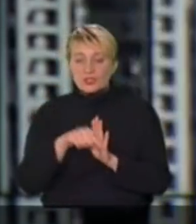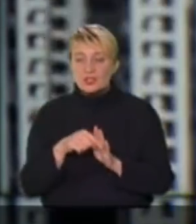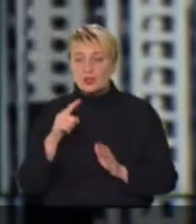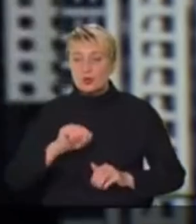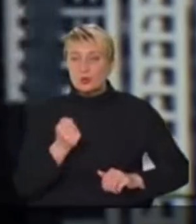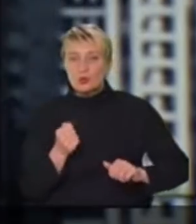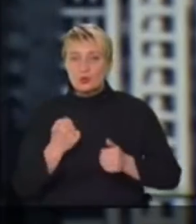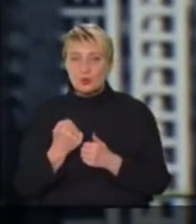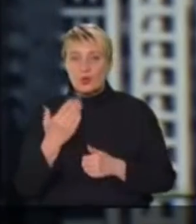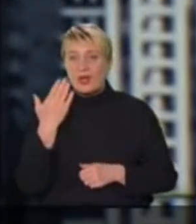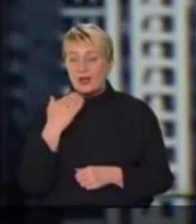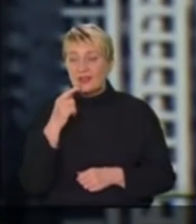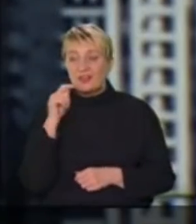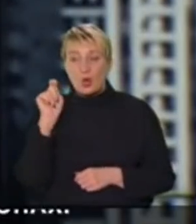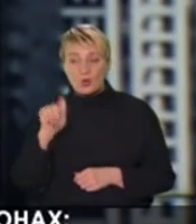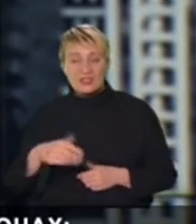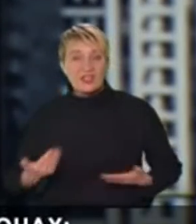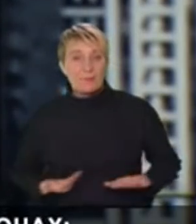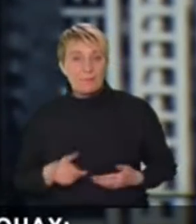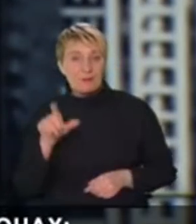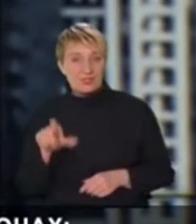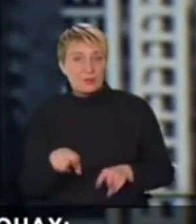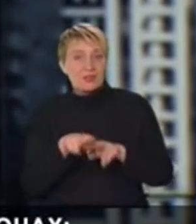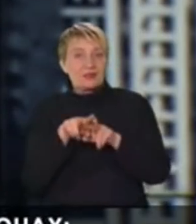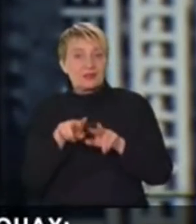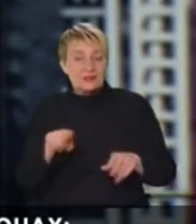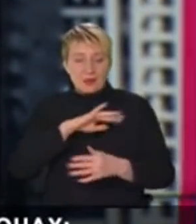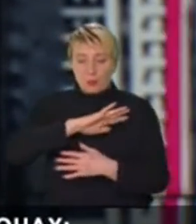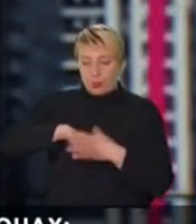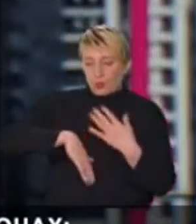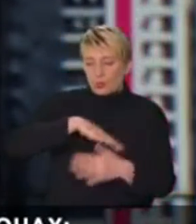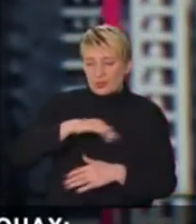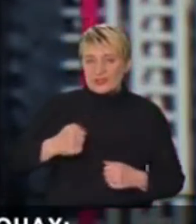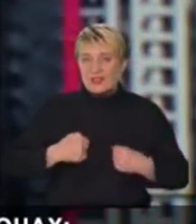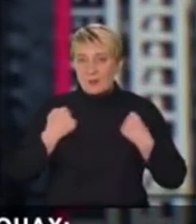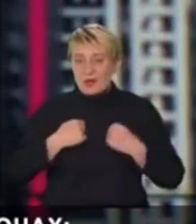на українських мешканців, вони таким чином плутають,